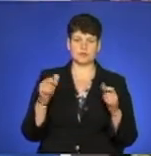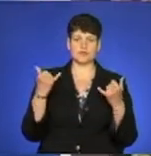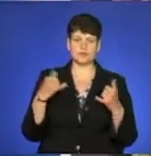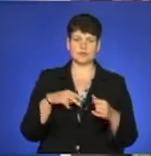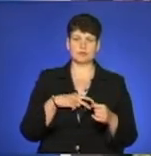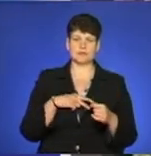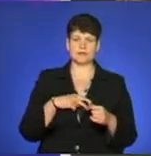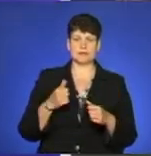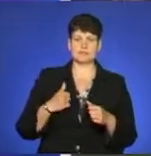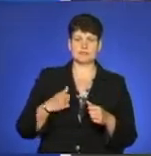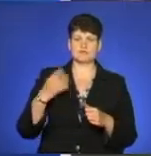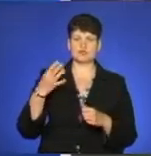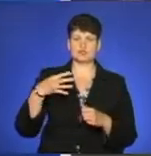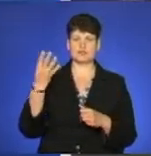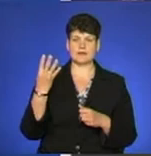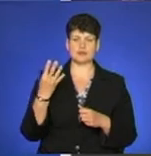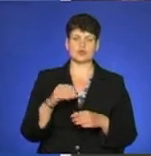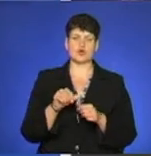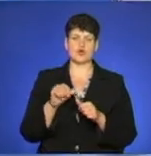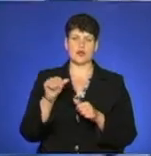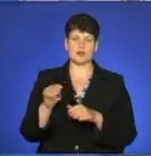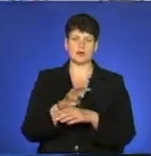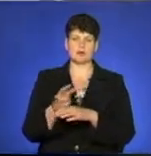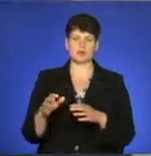нагородили бійців 44-ї окремої артилерійської бригади.